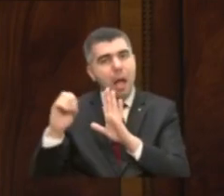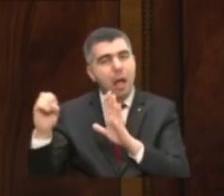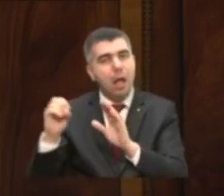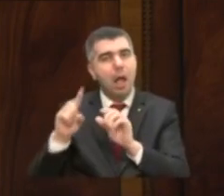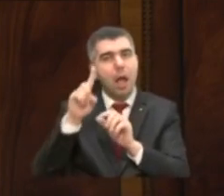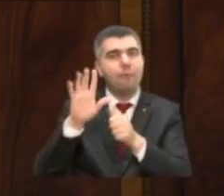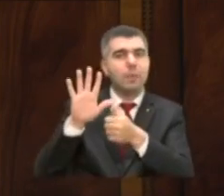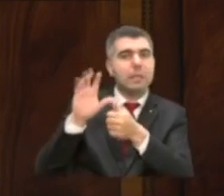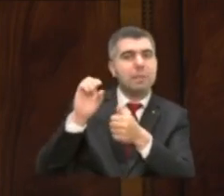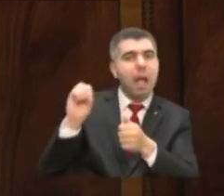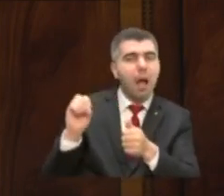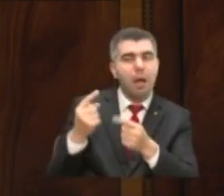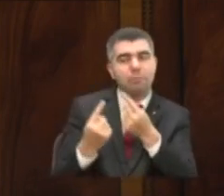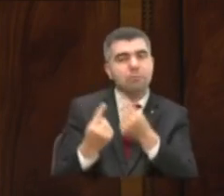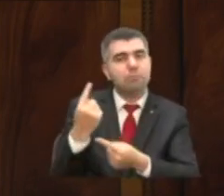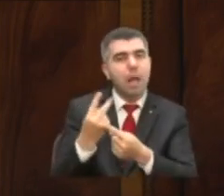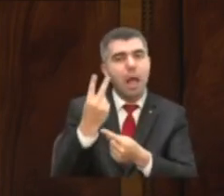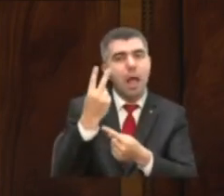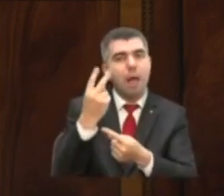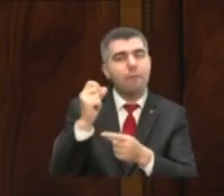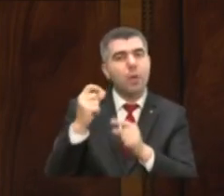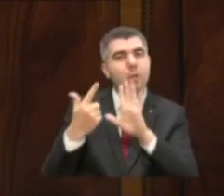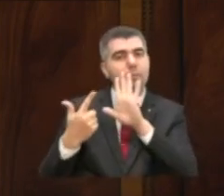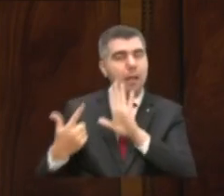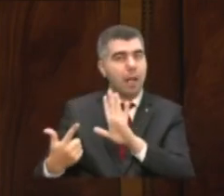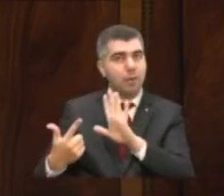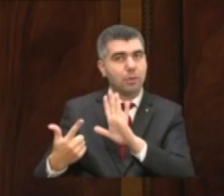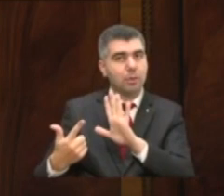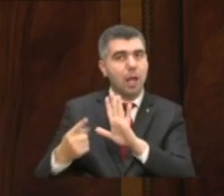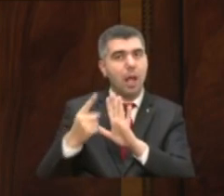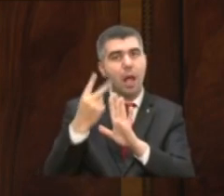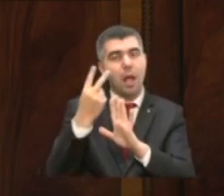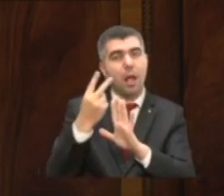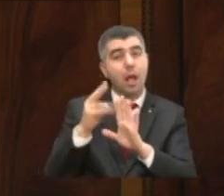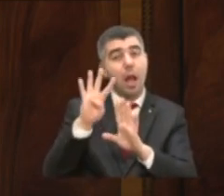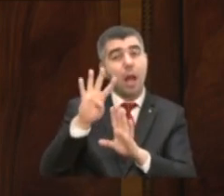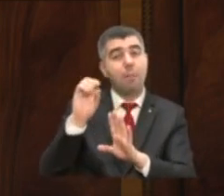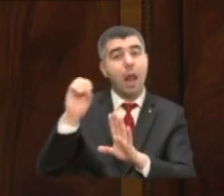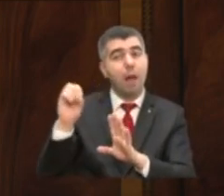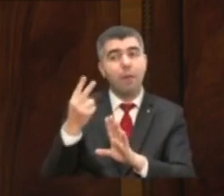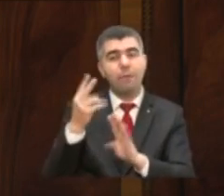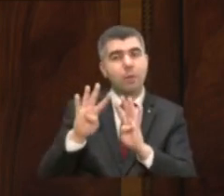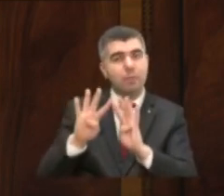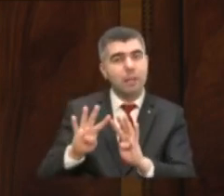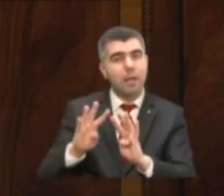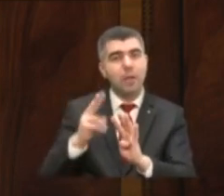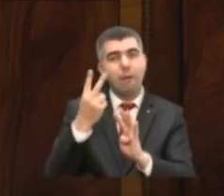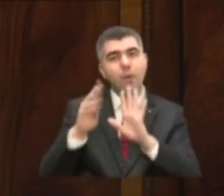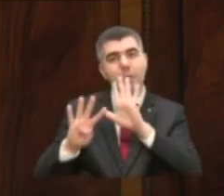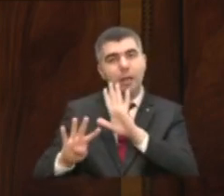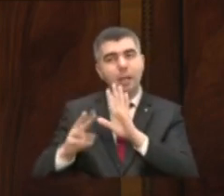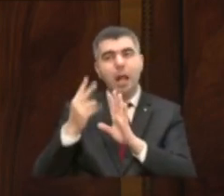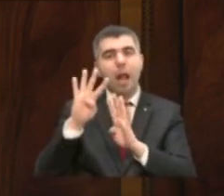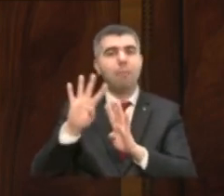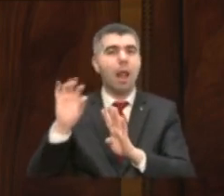الشيء اللي كان قبل 2017 كانت 1700 2018 كانت 4000 ودابا 4000. الرفع